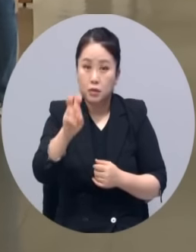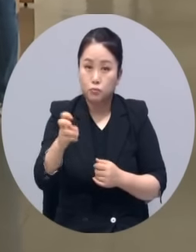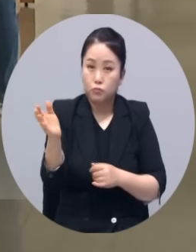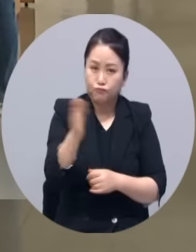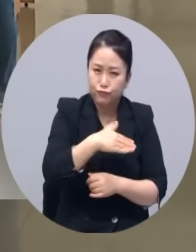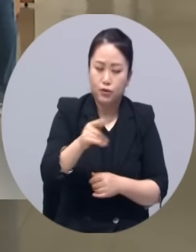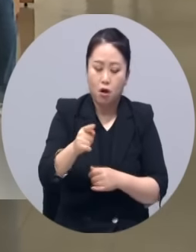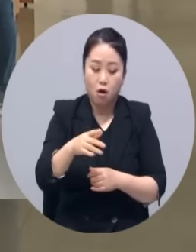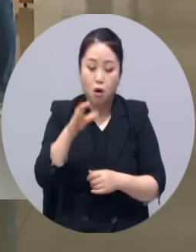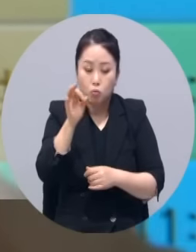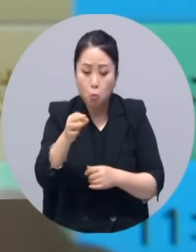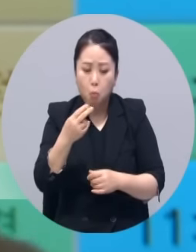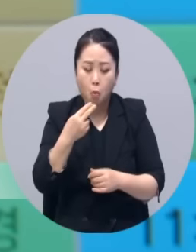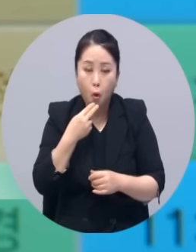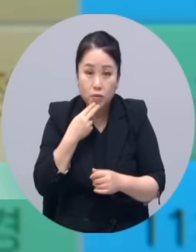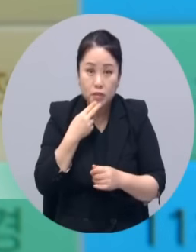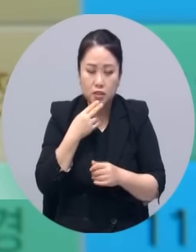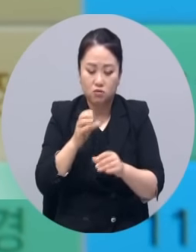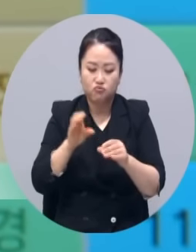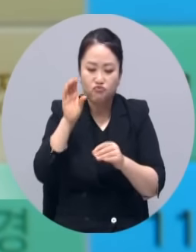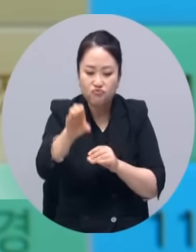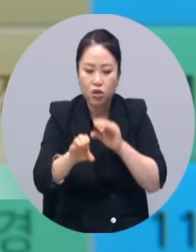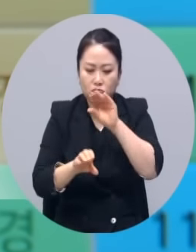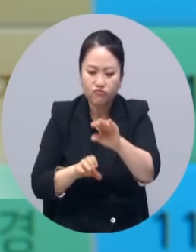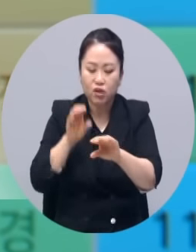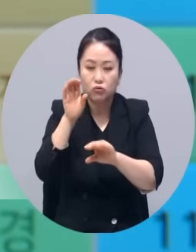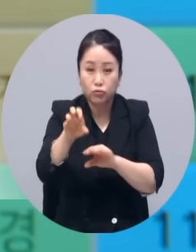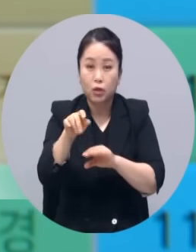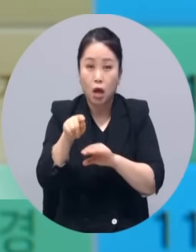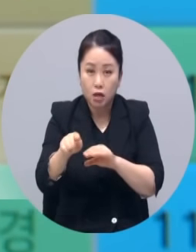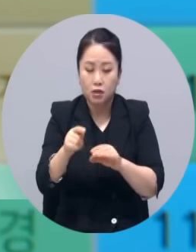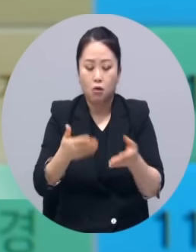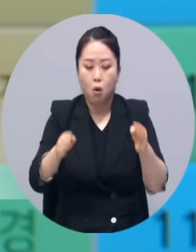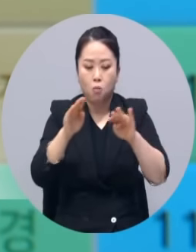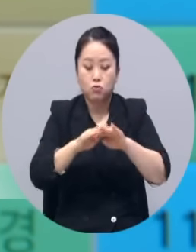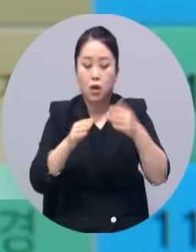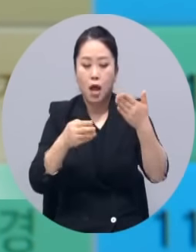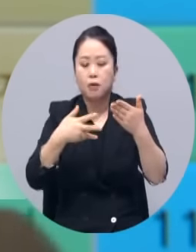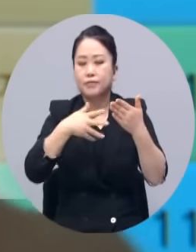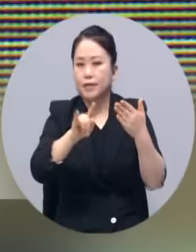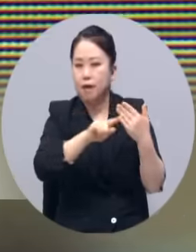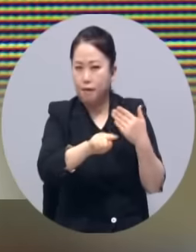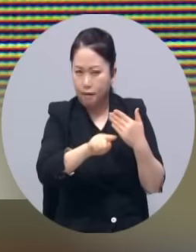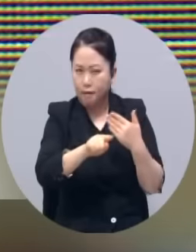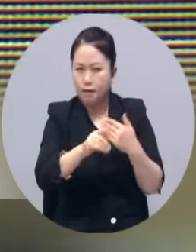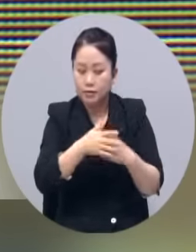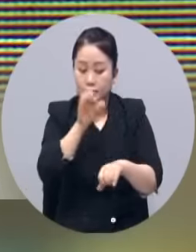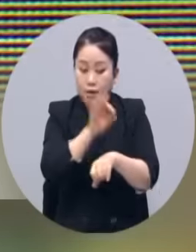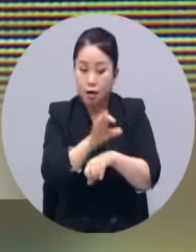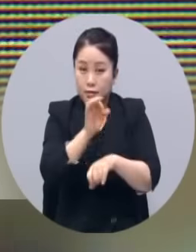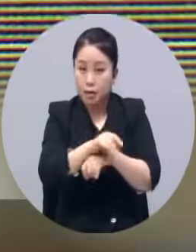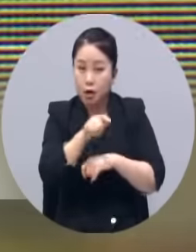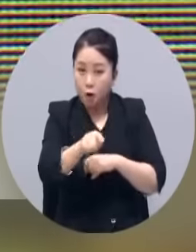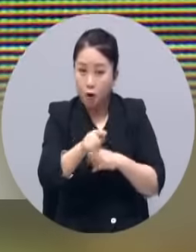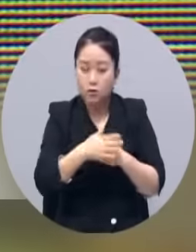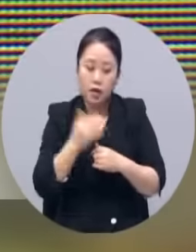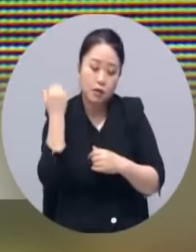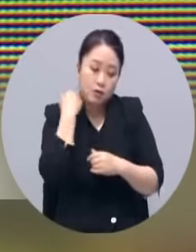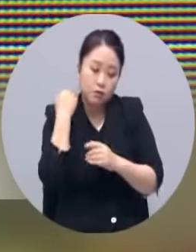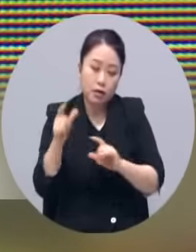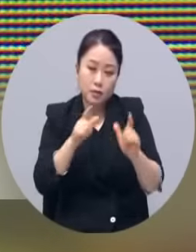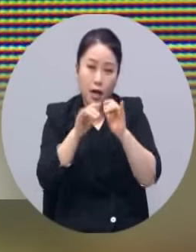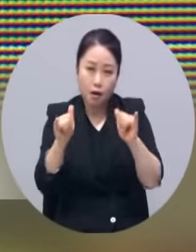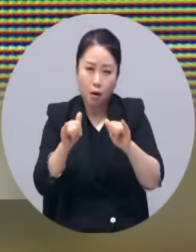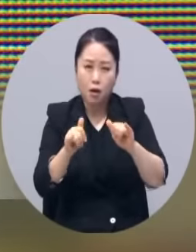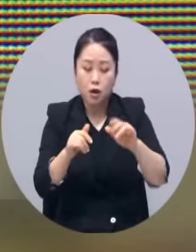2020년부터 무자본 갭투자로 건물 9채를 사들여 임대 사업을 벌이면서 임차인 229명에게 전세 보증금을